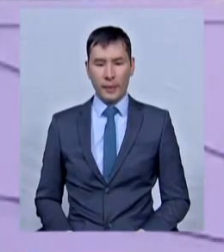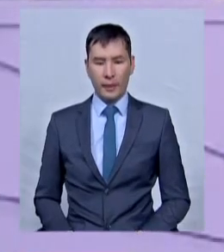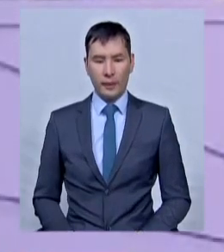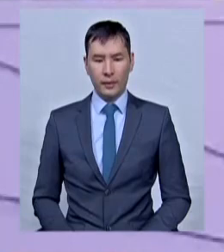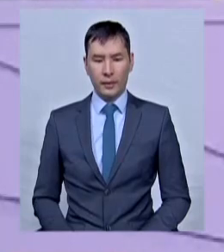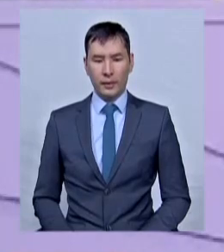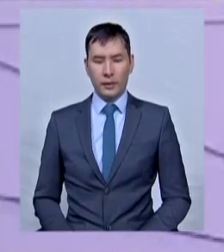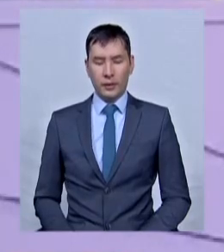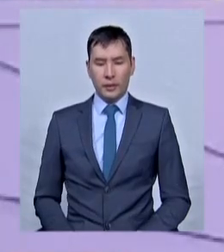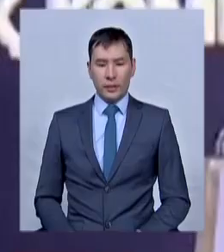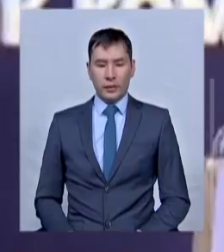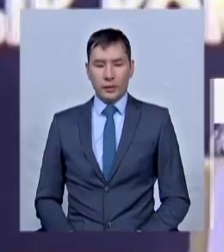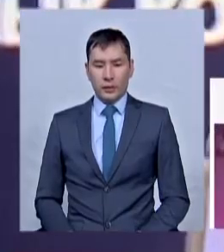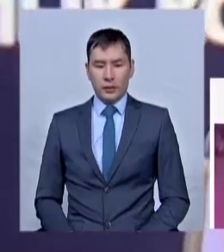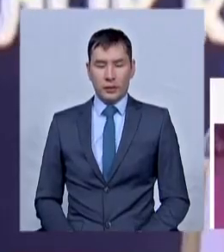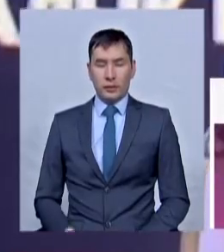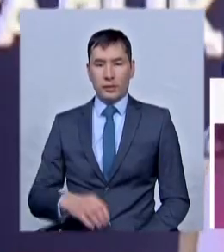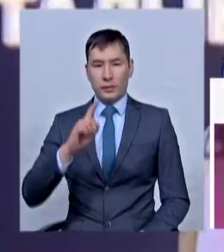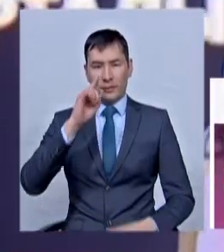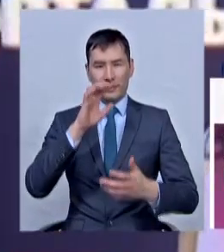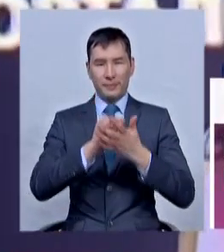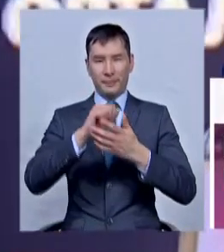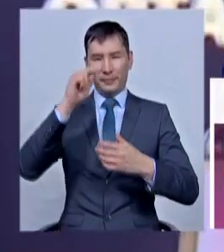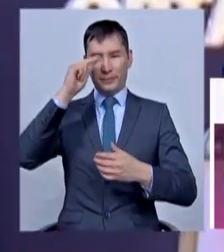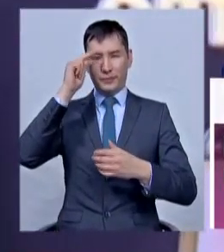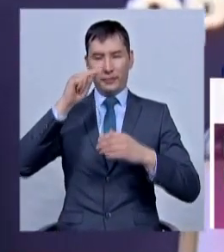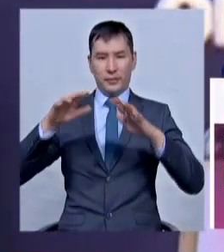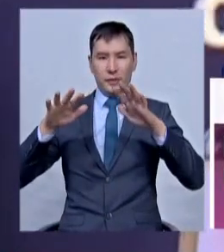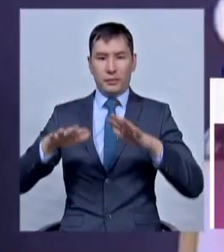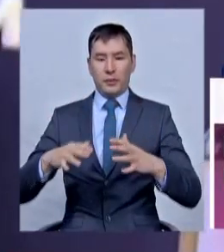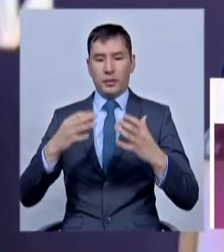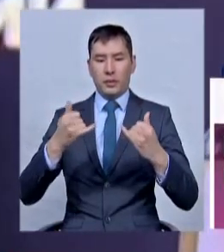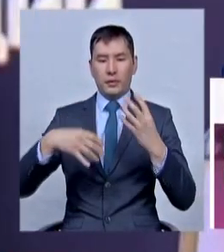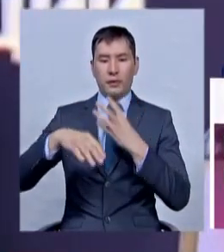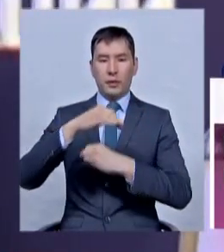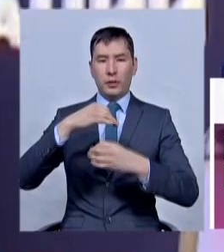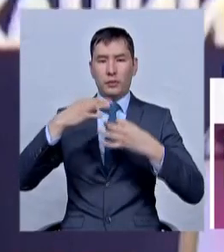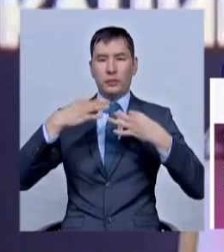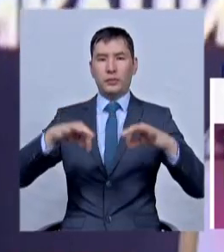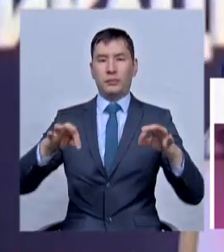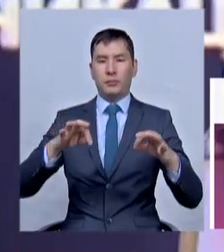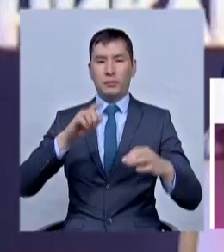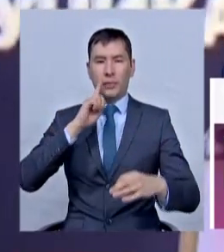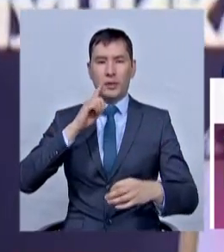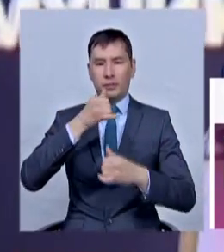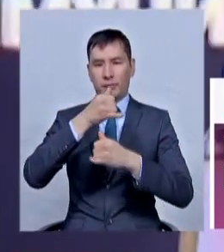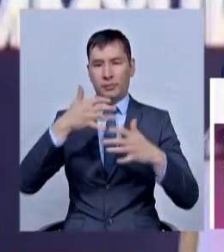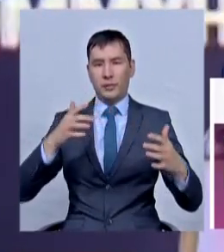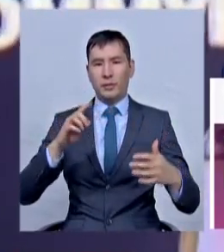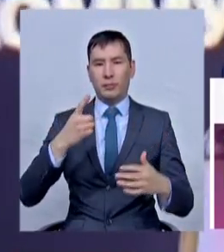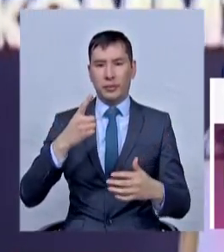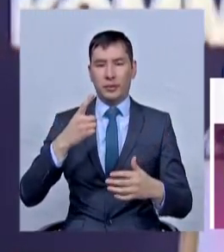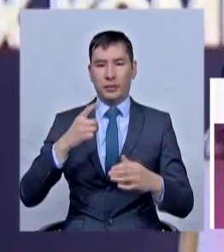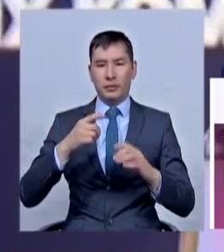Если вы обратили внимание, то дәстүрлі білім беру жүйесіне қазір рұқсат бере алмаймыз. Себебі вирусқа шалдыққандар саны күн санап